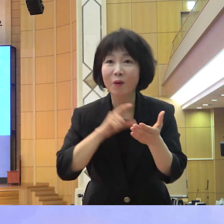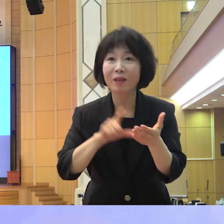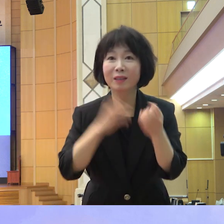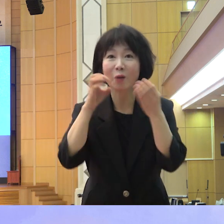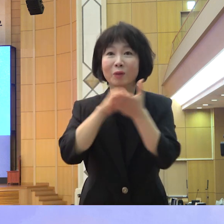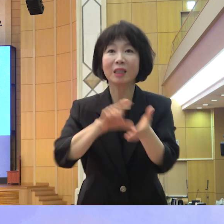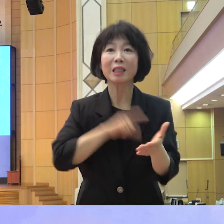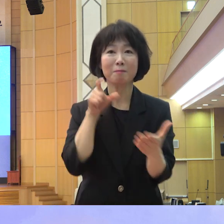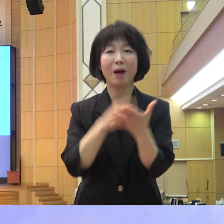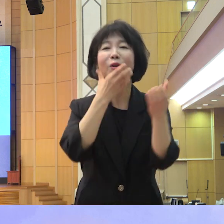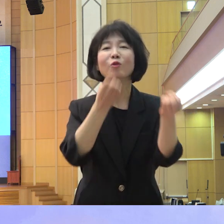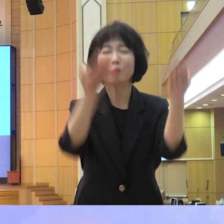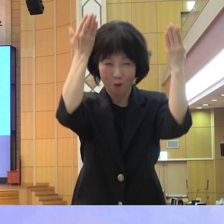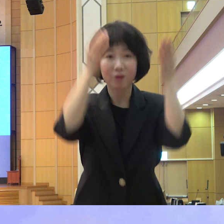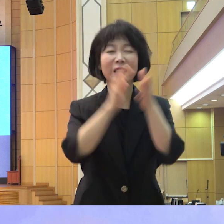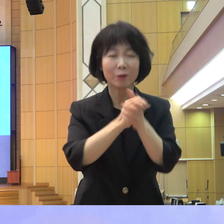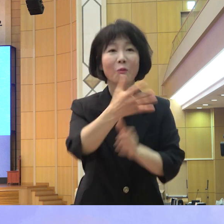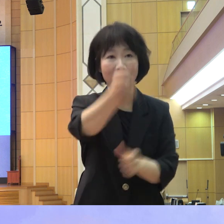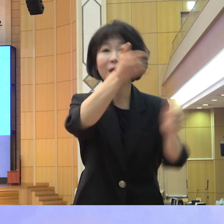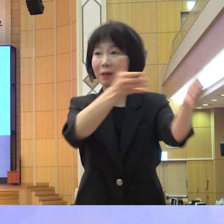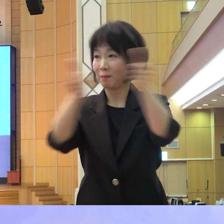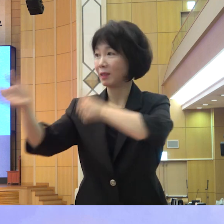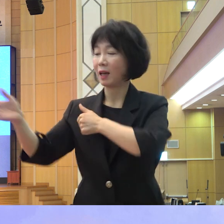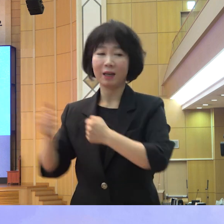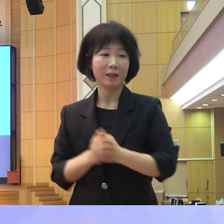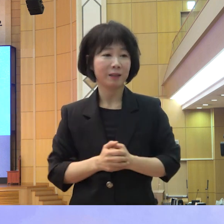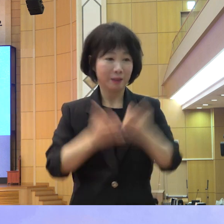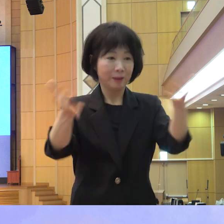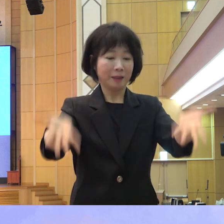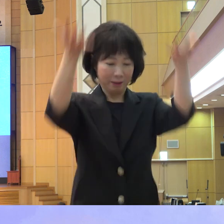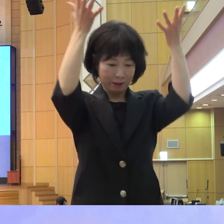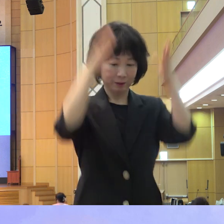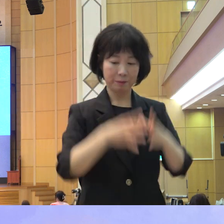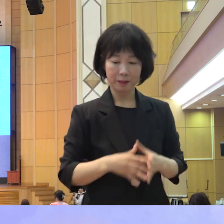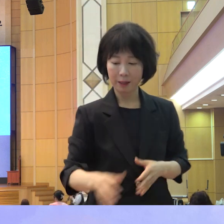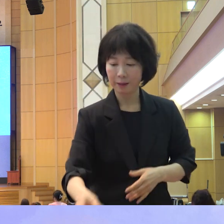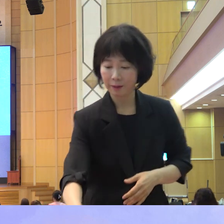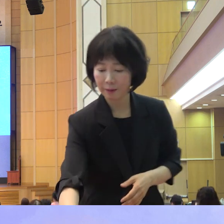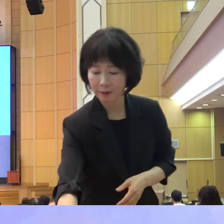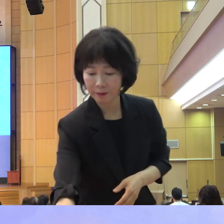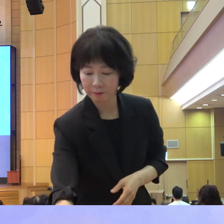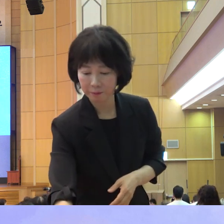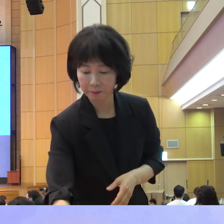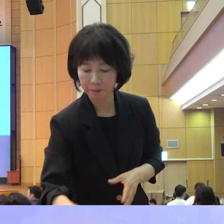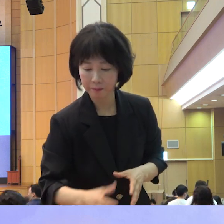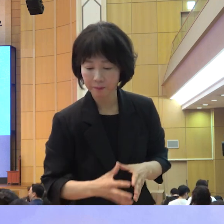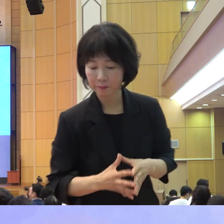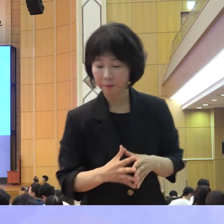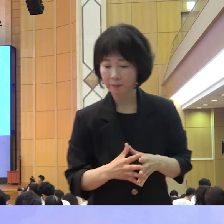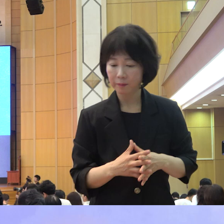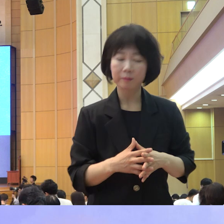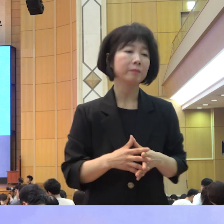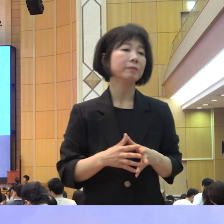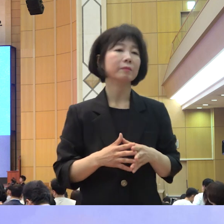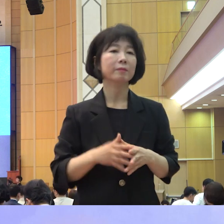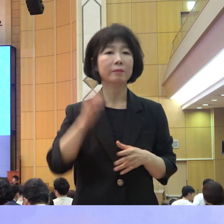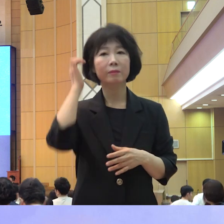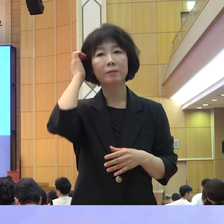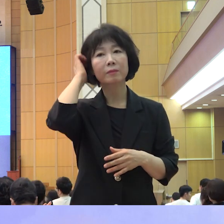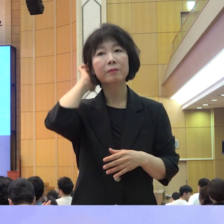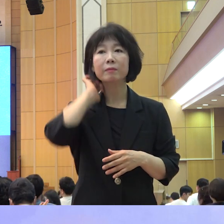환영실에서 환영에 참석하시기를 바라겠습니다. 우리 다 같이 일어나셔서 하나님 축복하심을 한 번만, 한